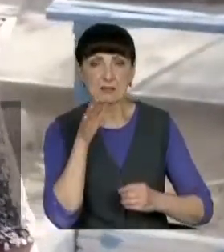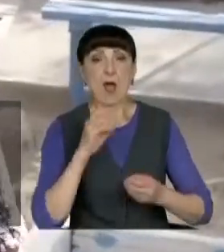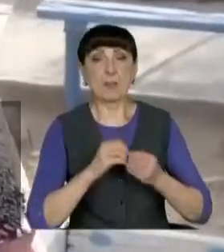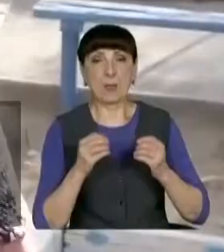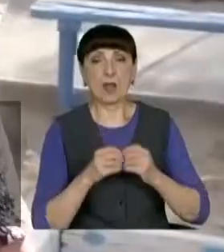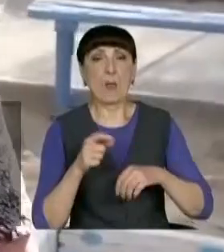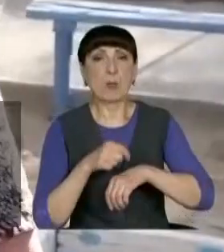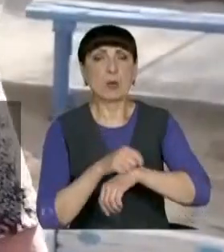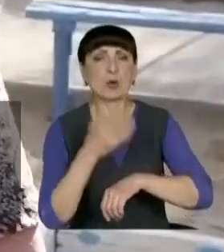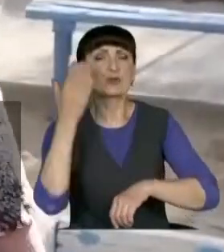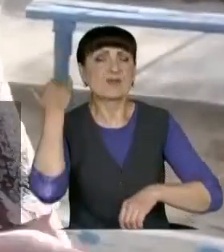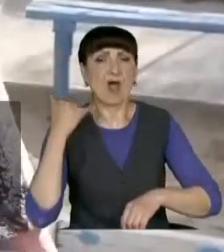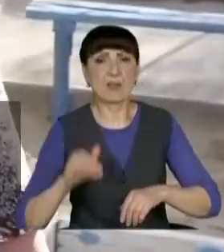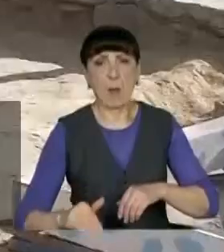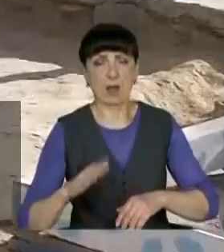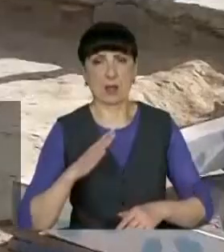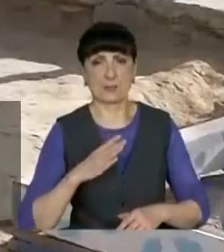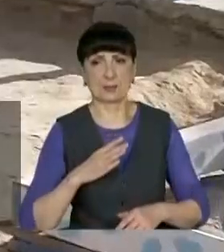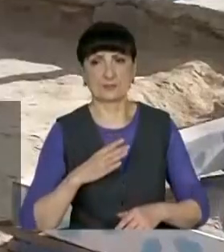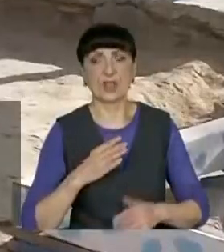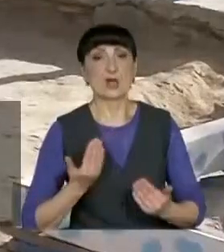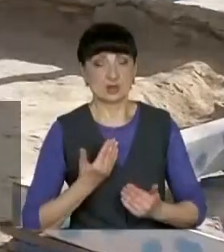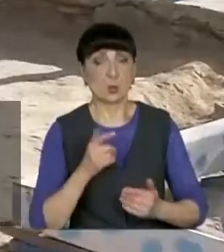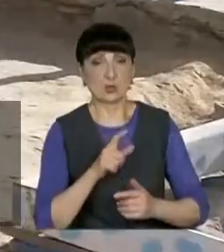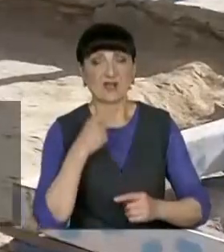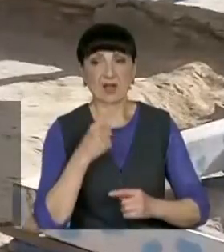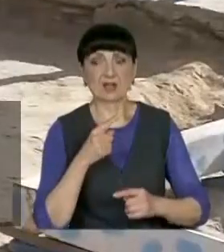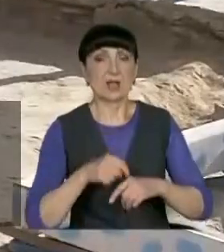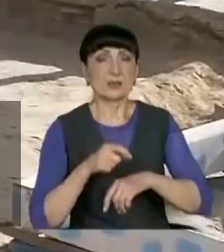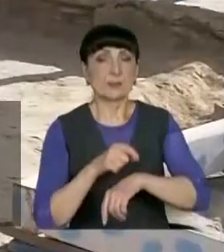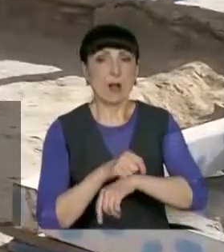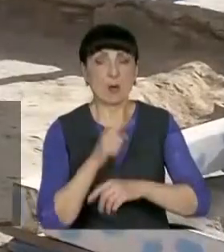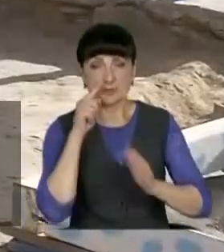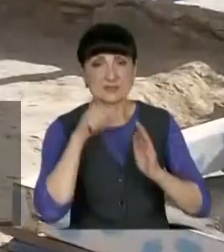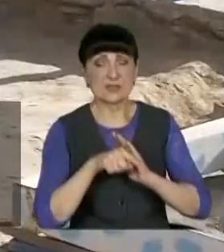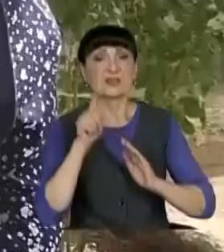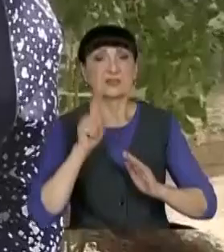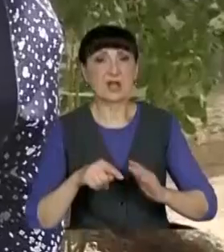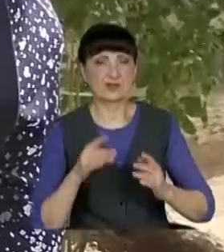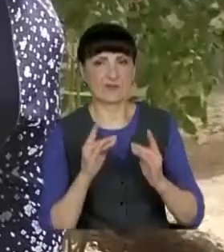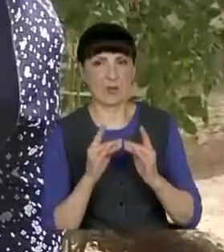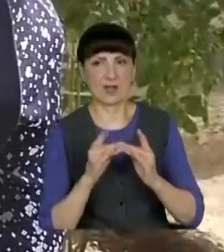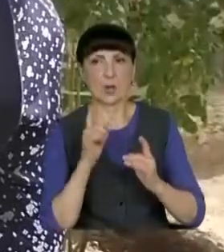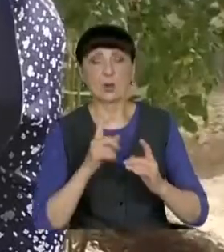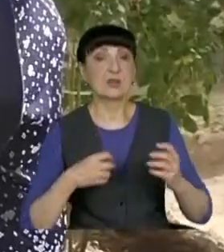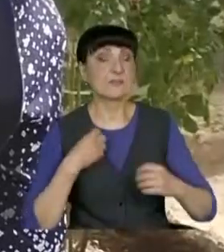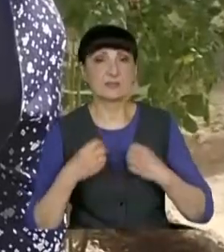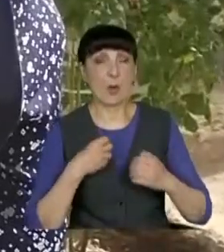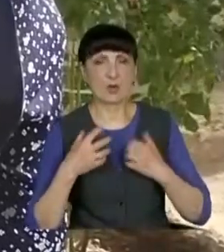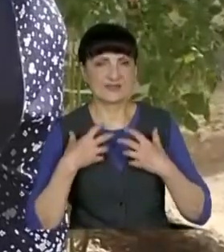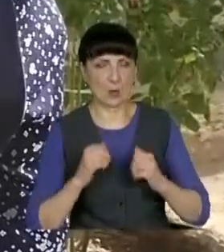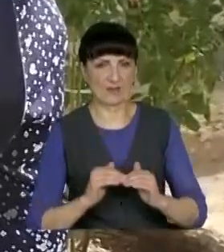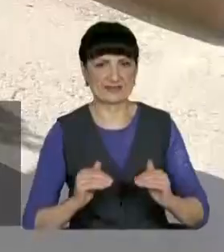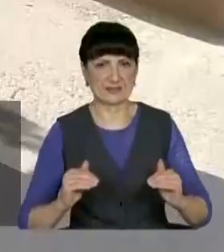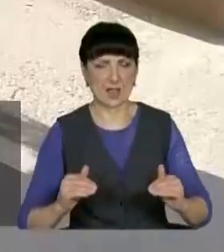с блохами была еще, когда она ходила в детсад. Жители говорят, прыгучие насекомые поселились даже в постели. Люди обеспокоены здоровьем